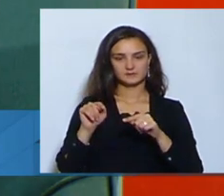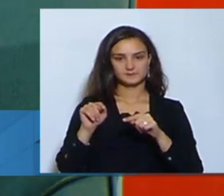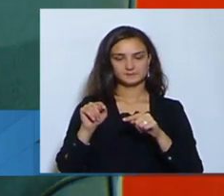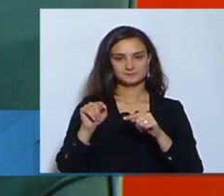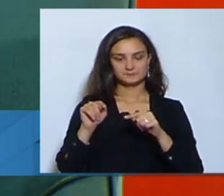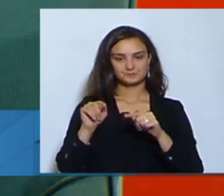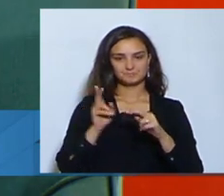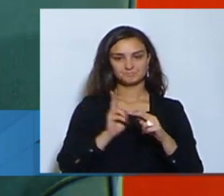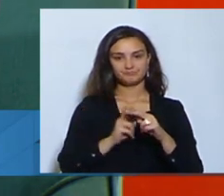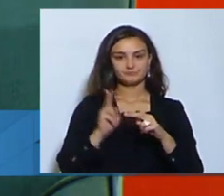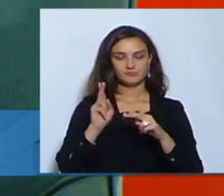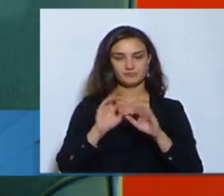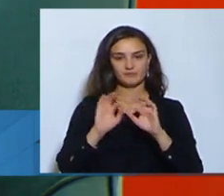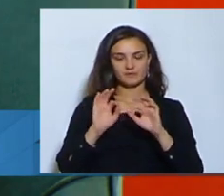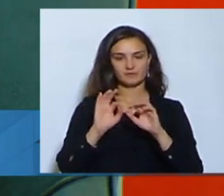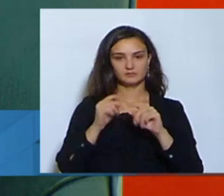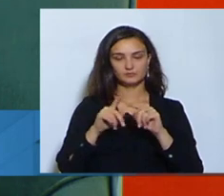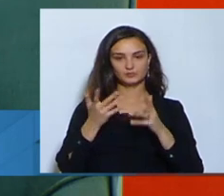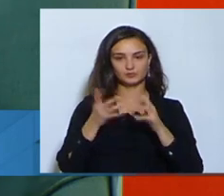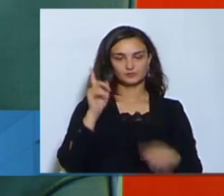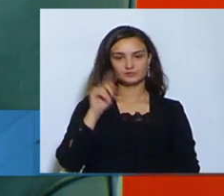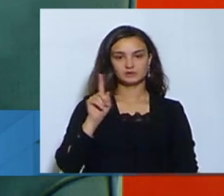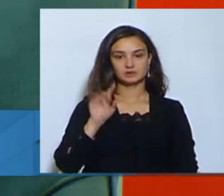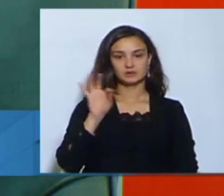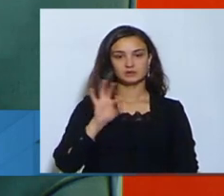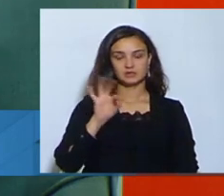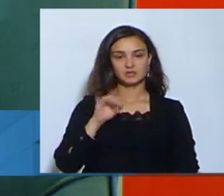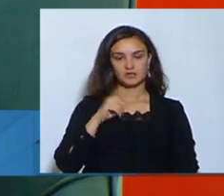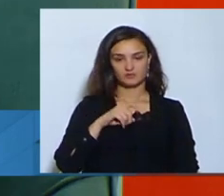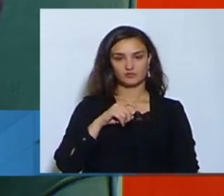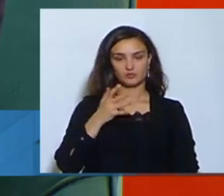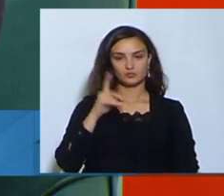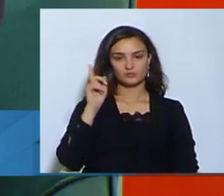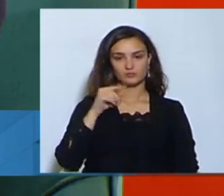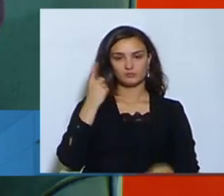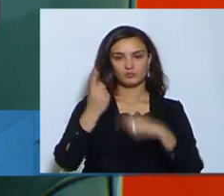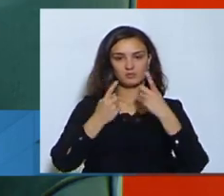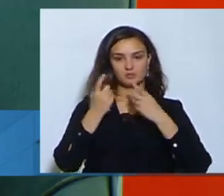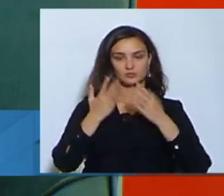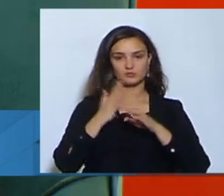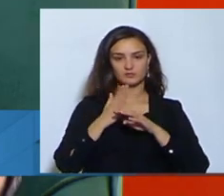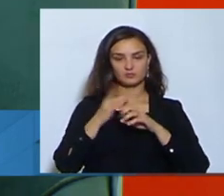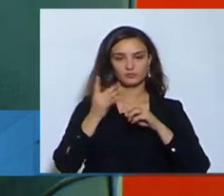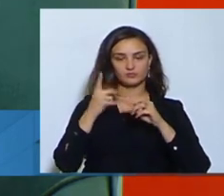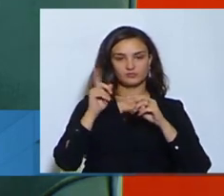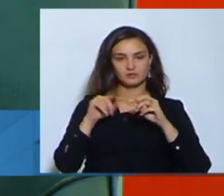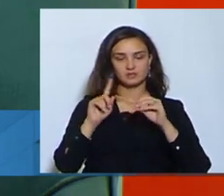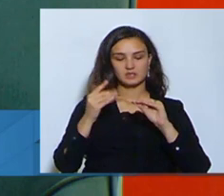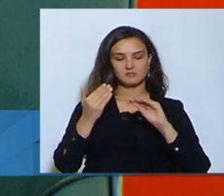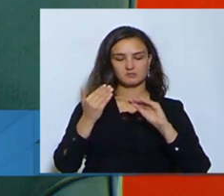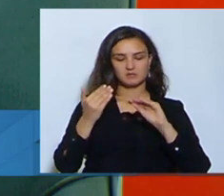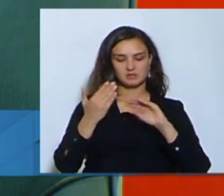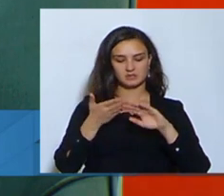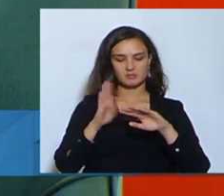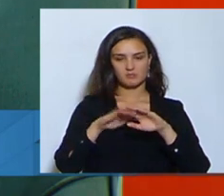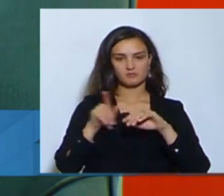იგივე პრევენციაზე რომ ვილაპარაკოთ სუიციდის? თუ ვიცით რასთანა გვაქვს საქმე, ანუ თუ გვაქვს მონაცემები, თუ ვიცით რა არის მაგისი